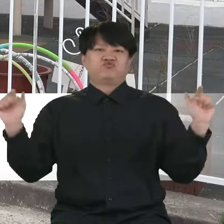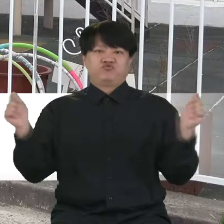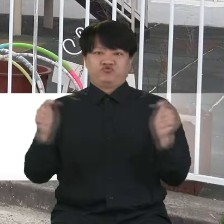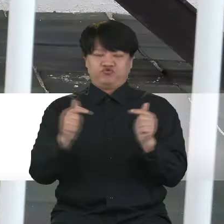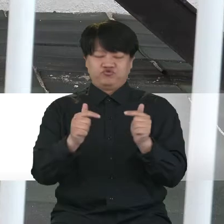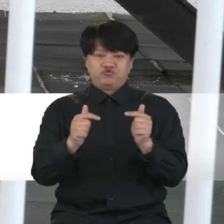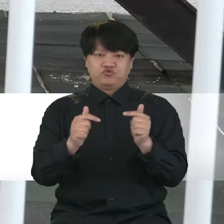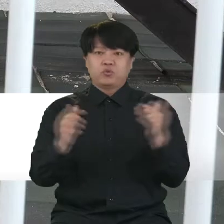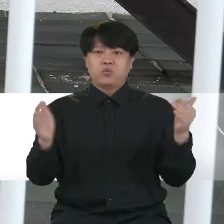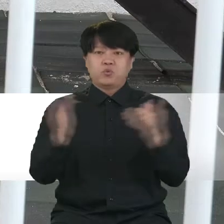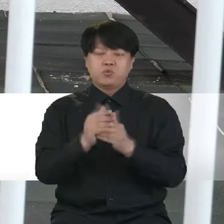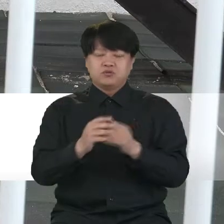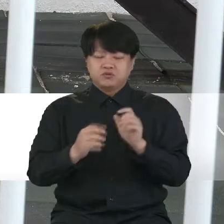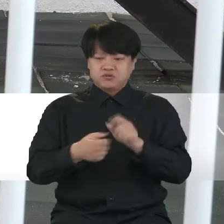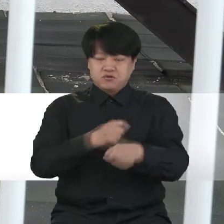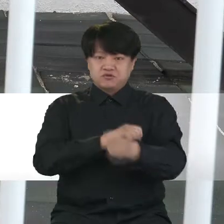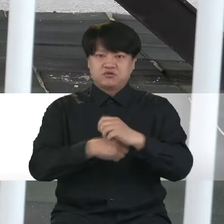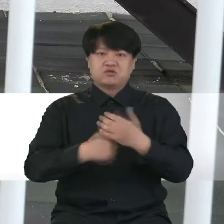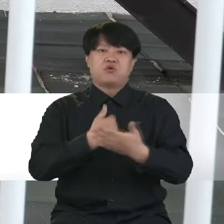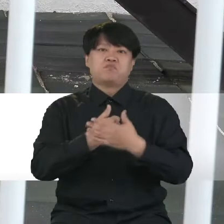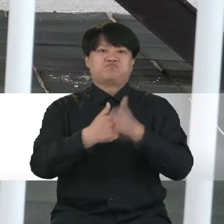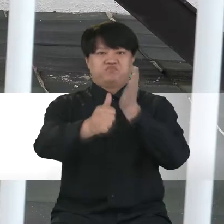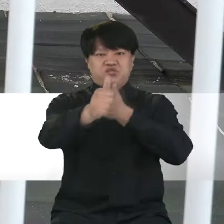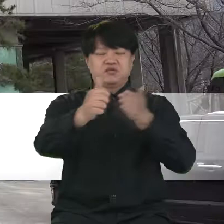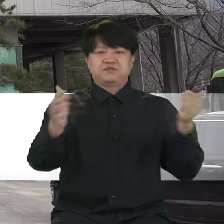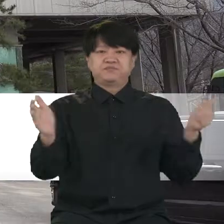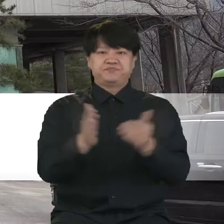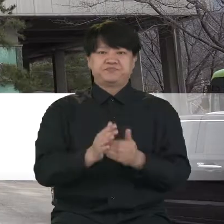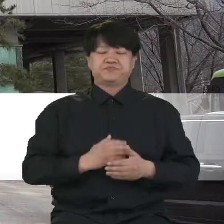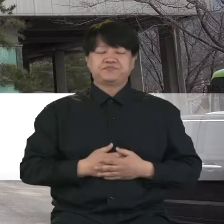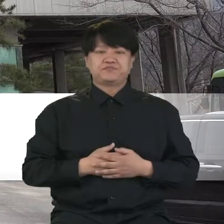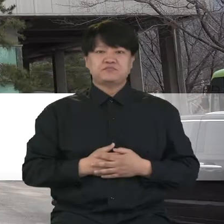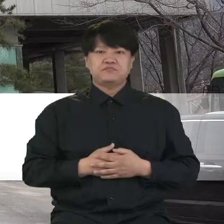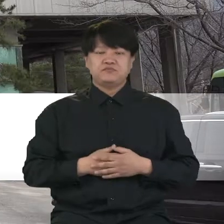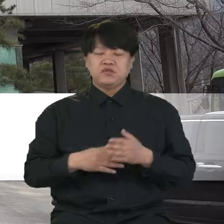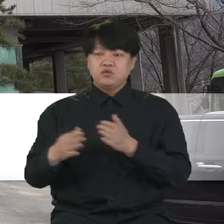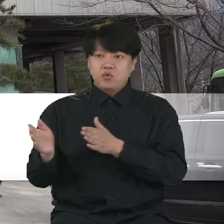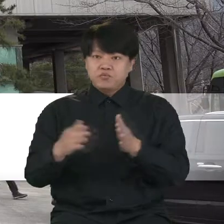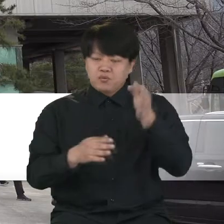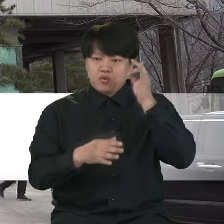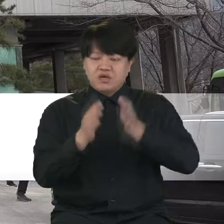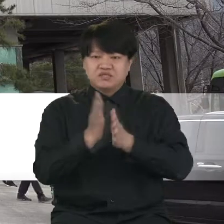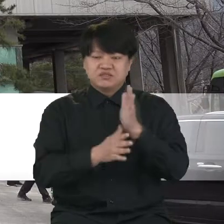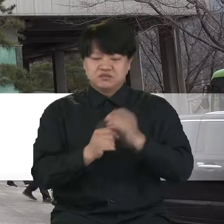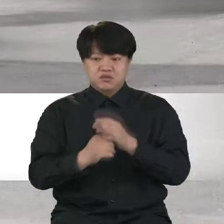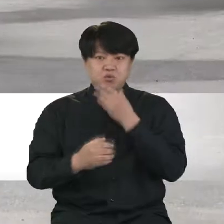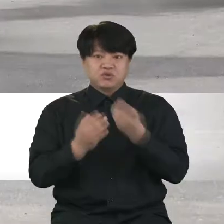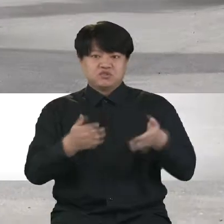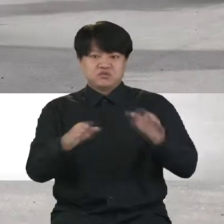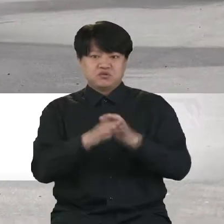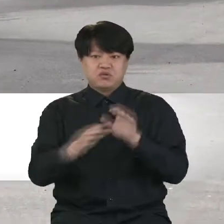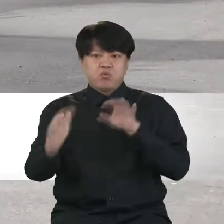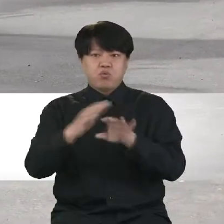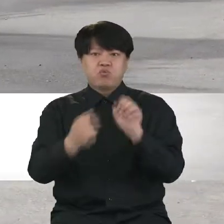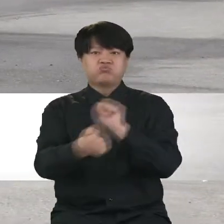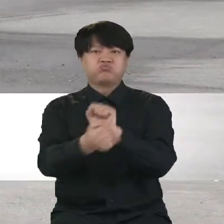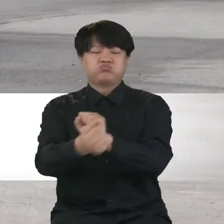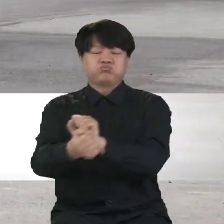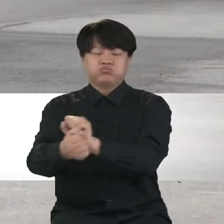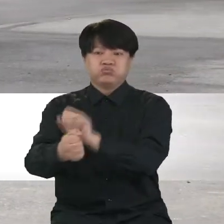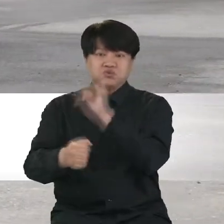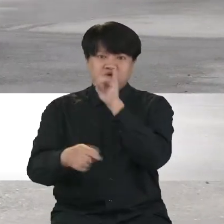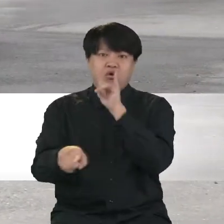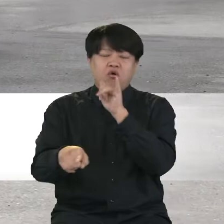출근할 수 있도록 적극적인 협조를 요청했습니다 아울러 포항시 는 복지시설에서 대규모 집단 감염 사례가